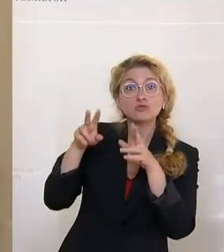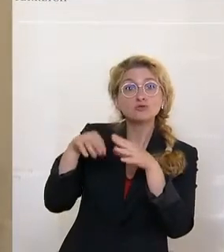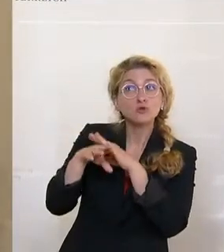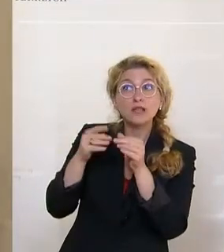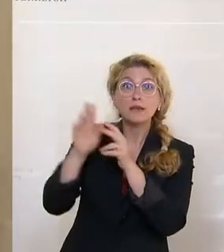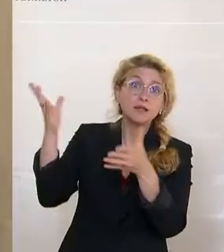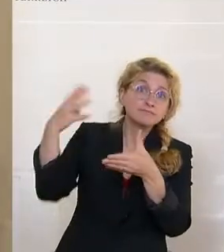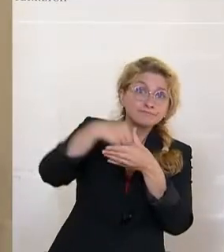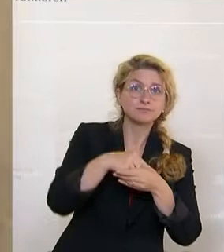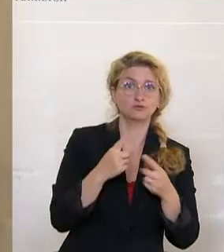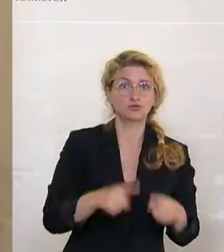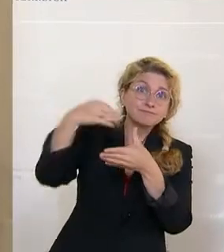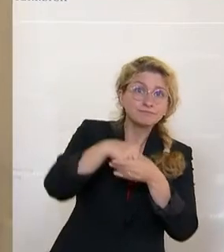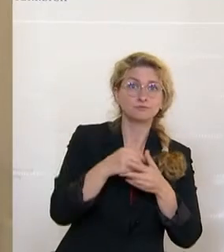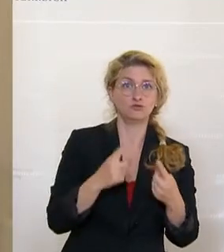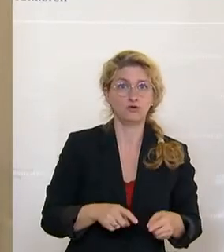involviert sind.